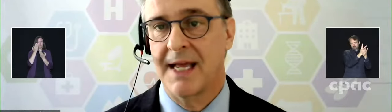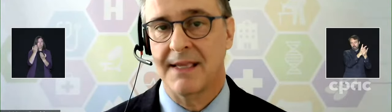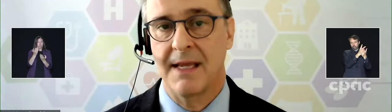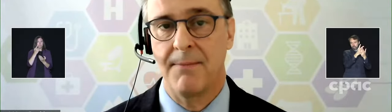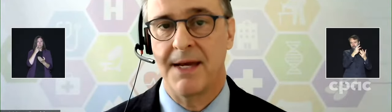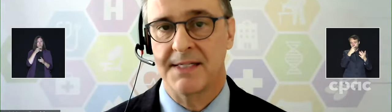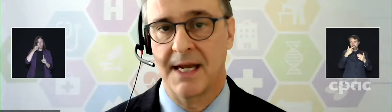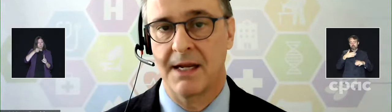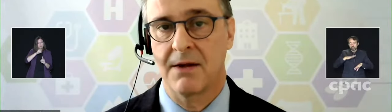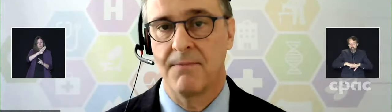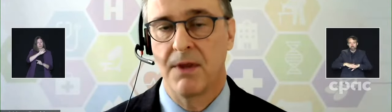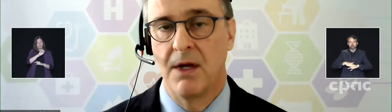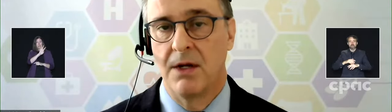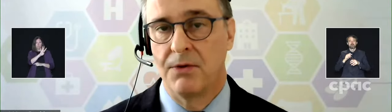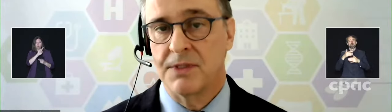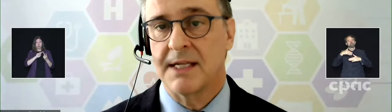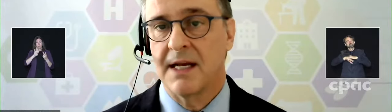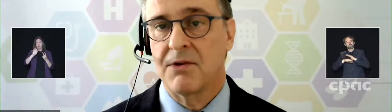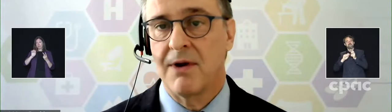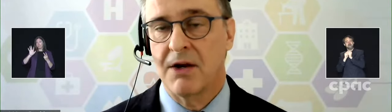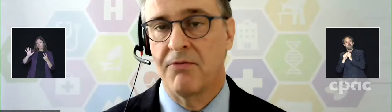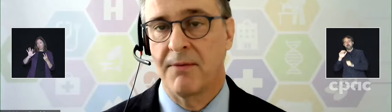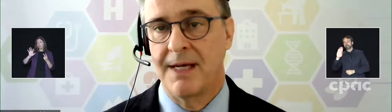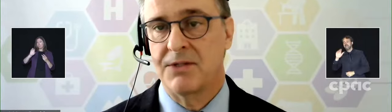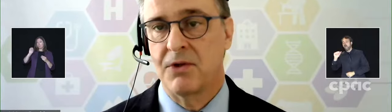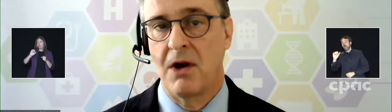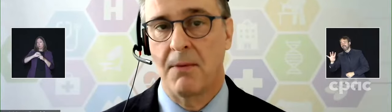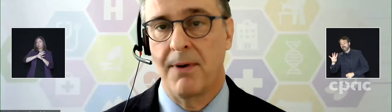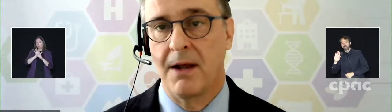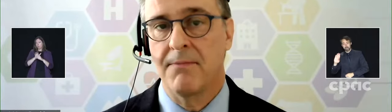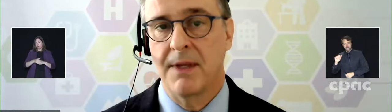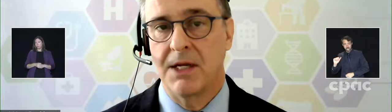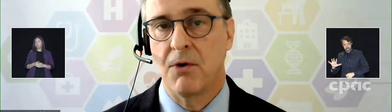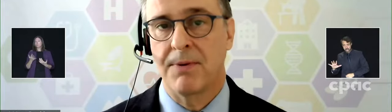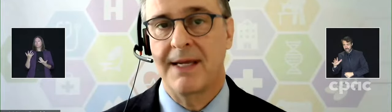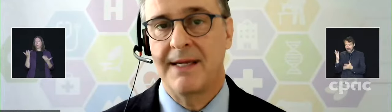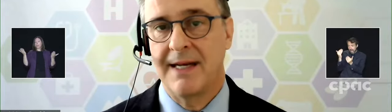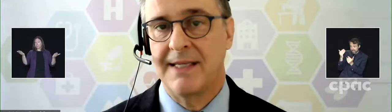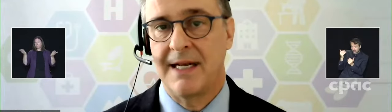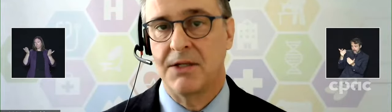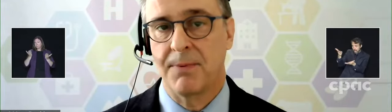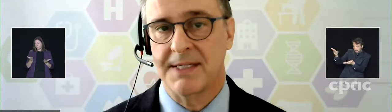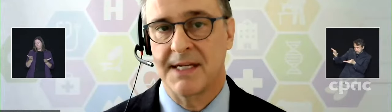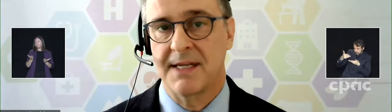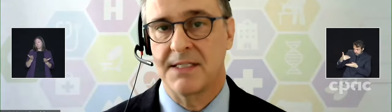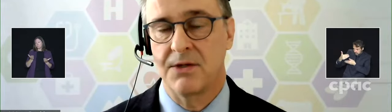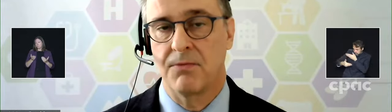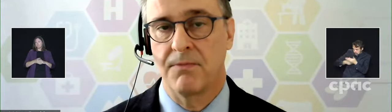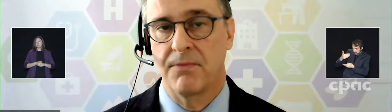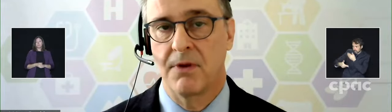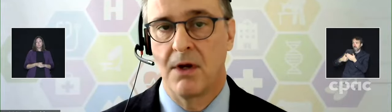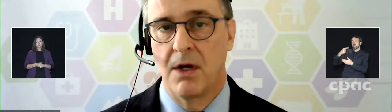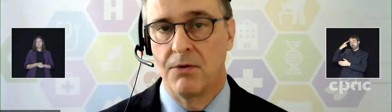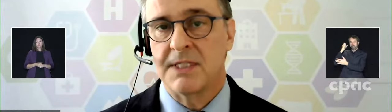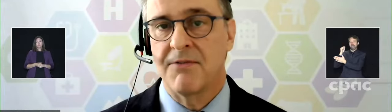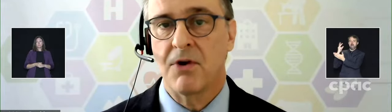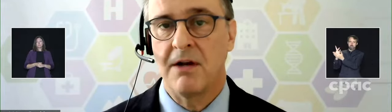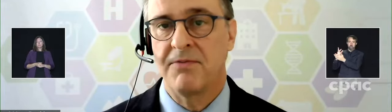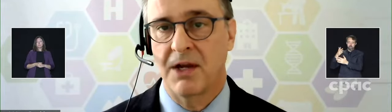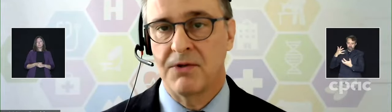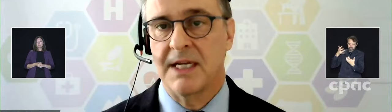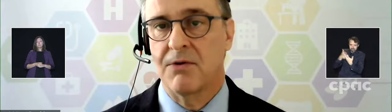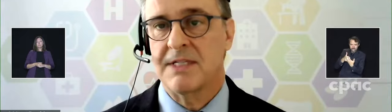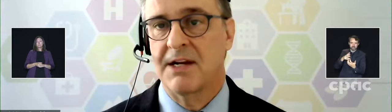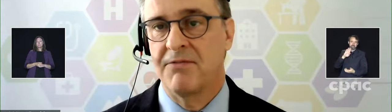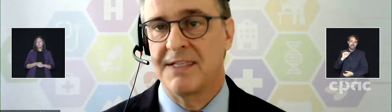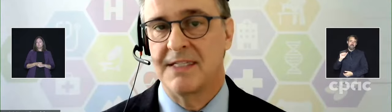BA5. Nous attendons la confirmation de leur plan, y compris les délais de présentation. Nous savons que le virus qui cause